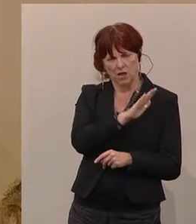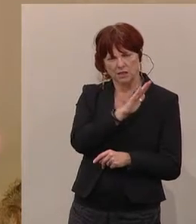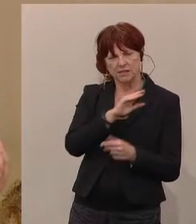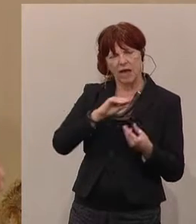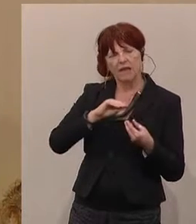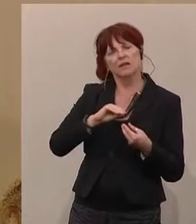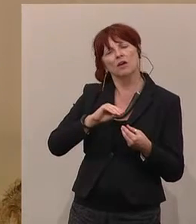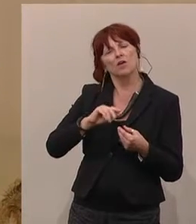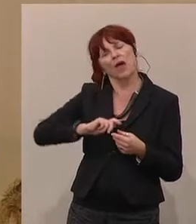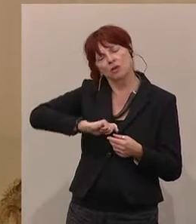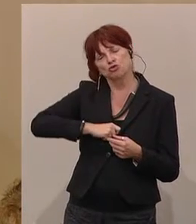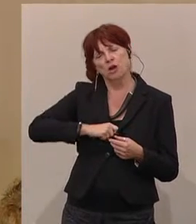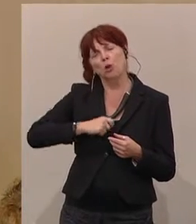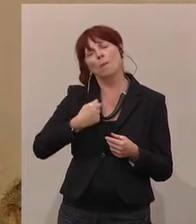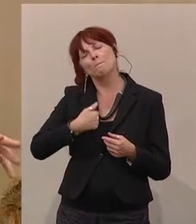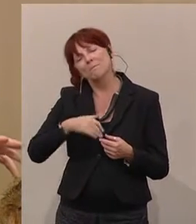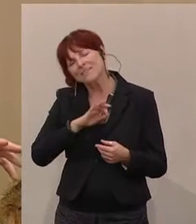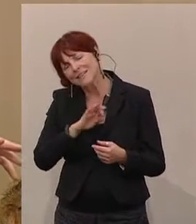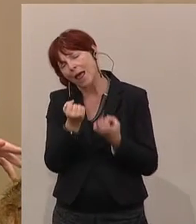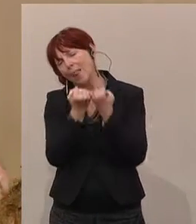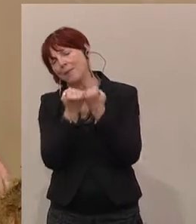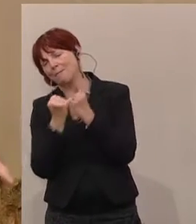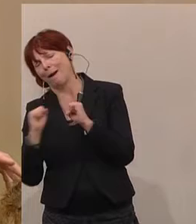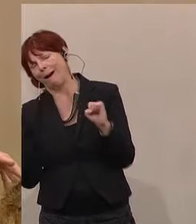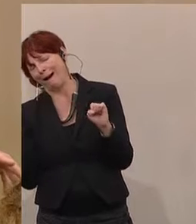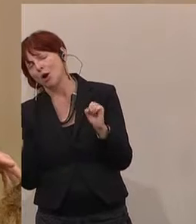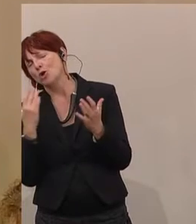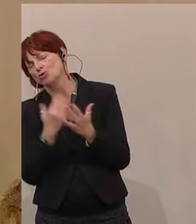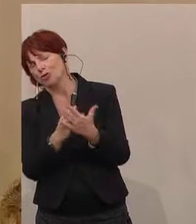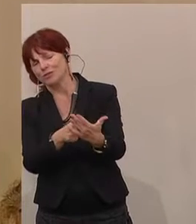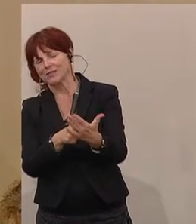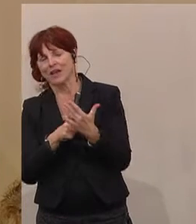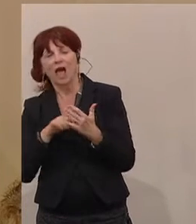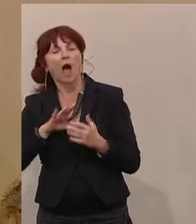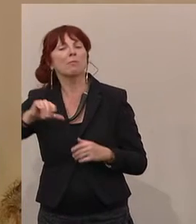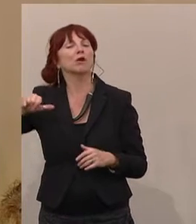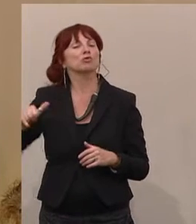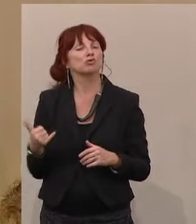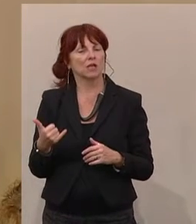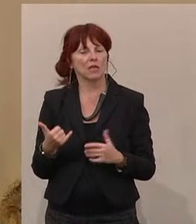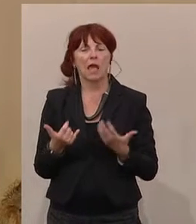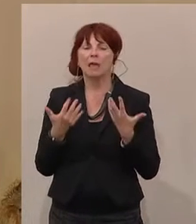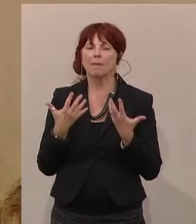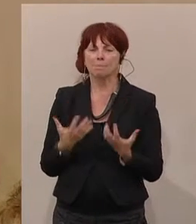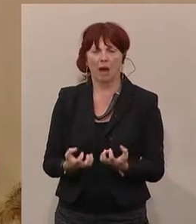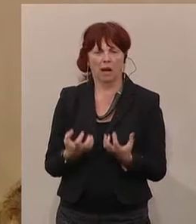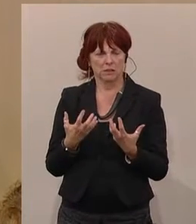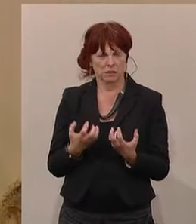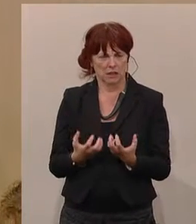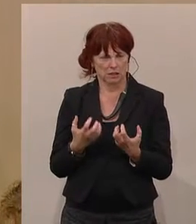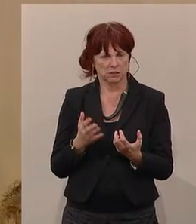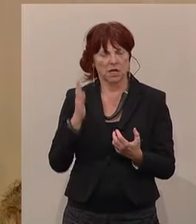hier auch gewissermaßen wider. Ich glaube aber, dass die Justiz in der praktischen Handhabung sehr häufig von diesem